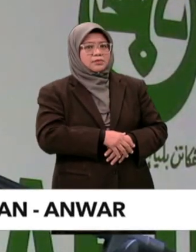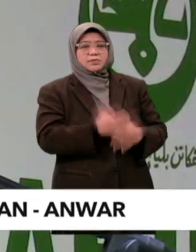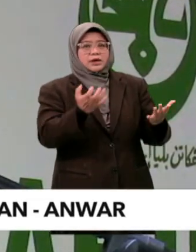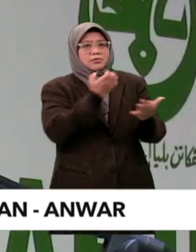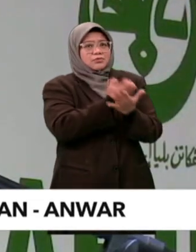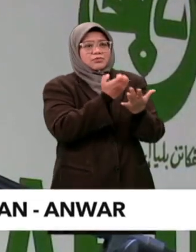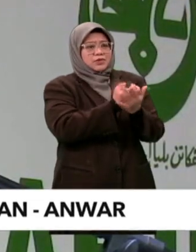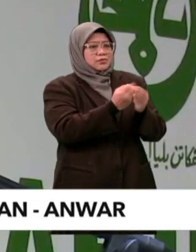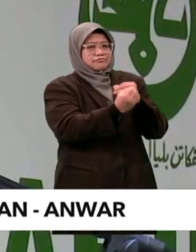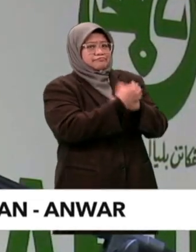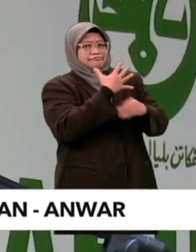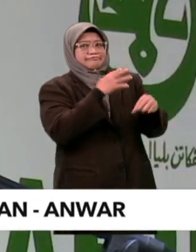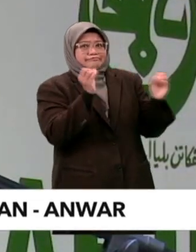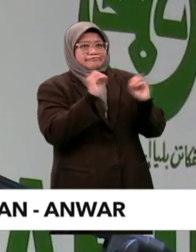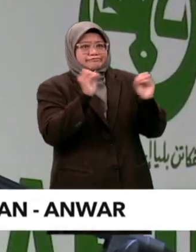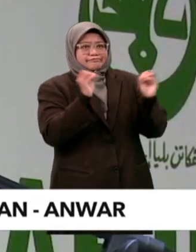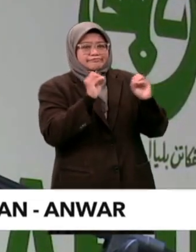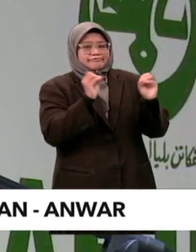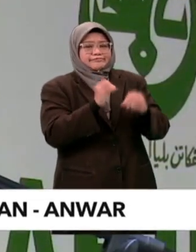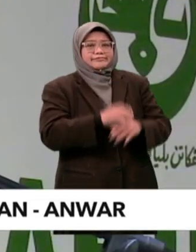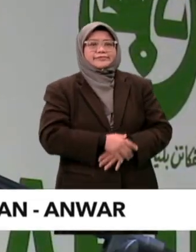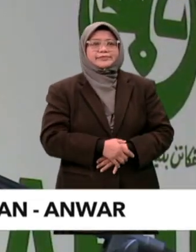dengan kebutuhan